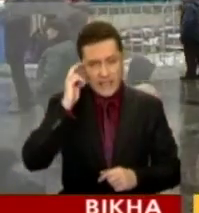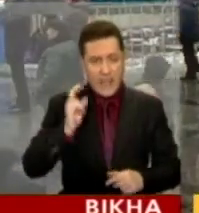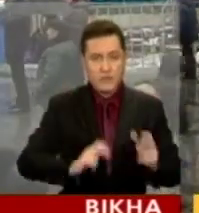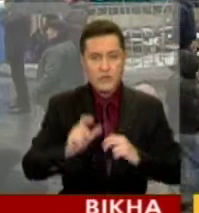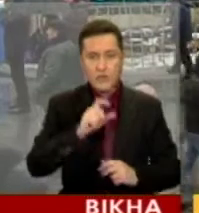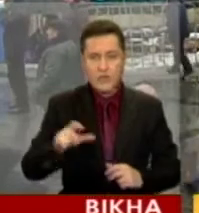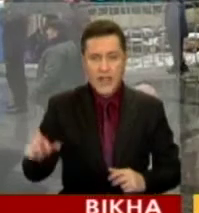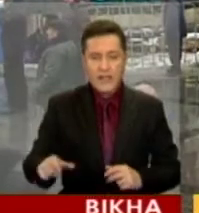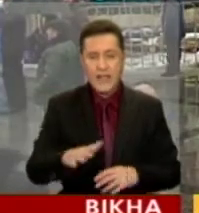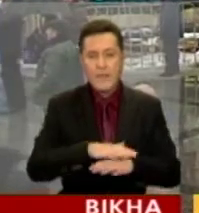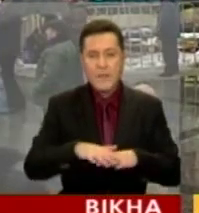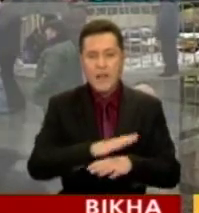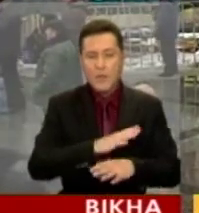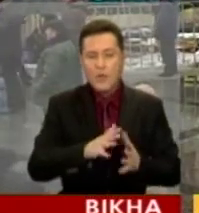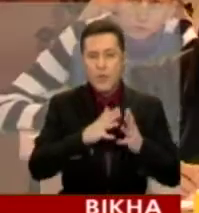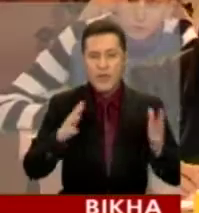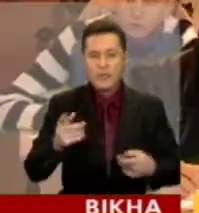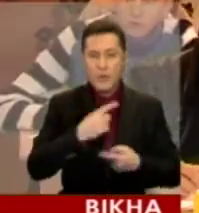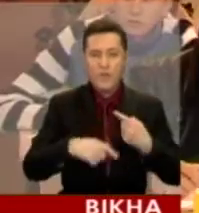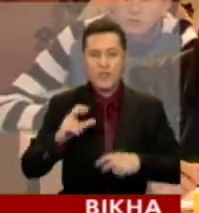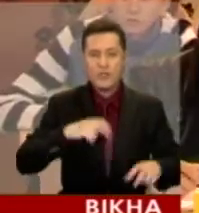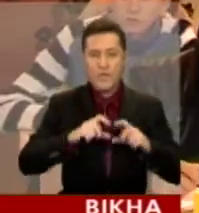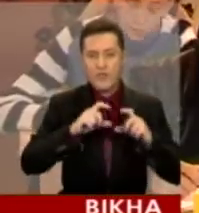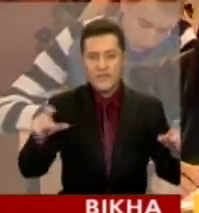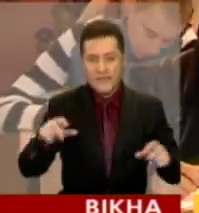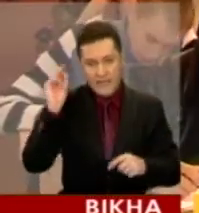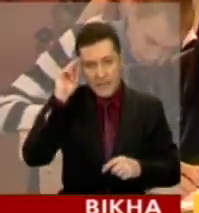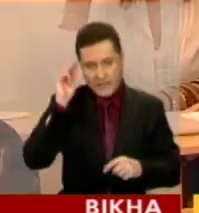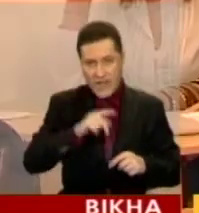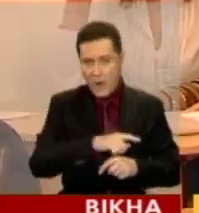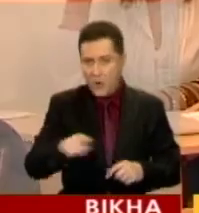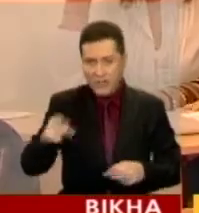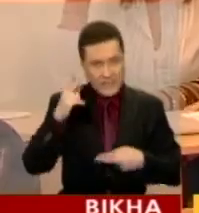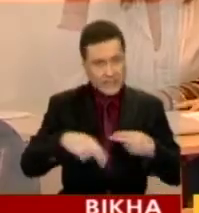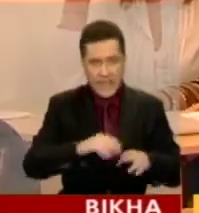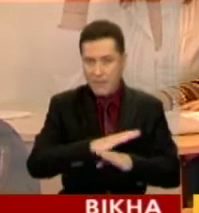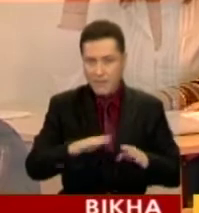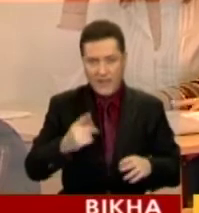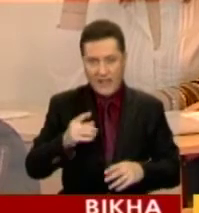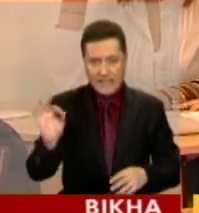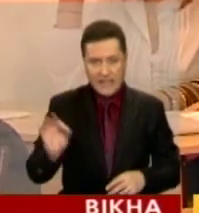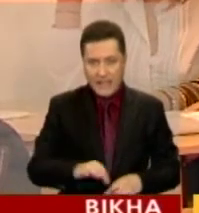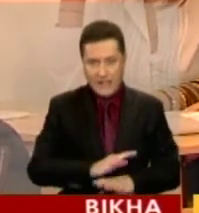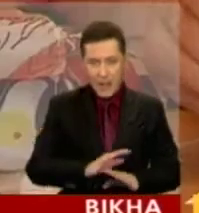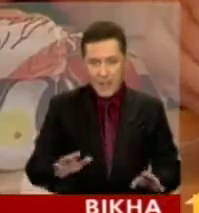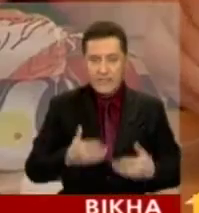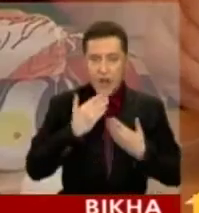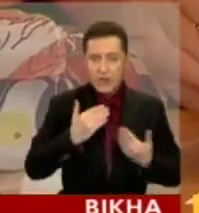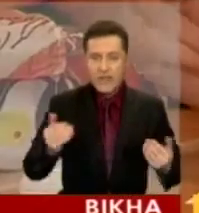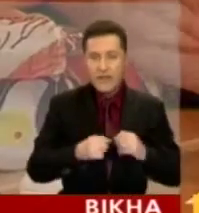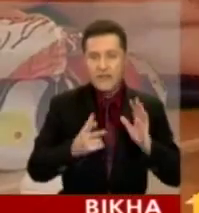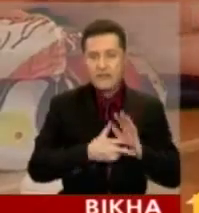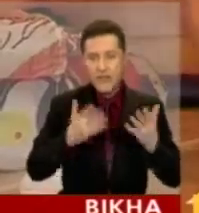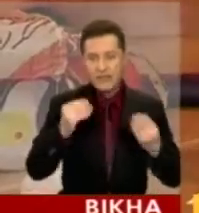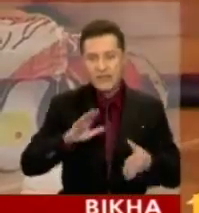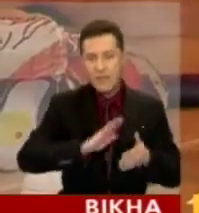Майдані було більшість, повернулися в університети. Хоча навчальний процес не припинявся ані на мить. За останні 18 днів студенти